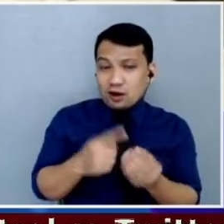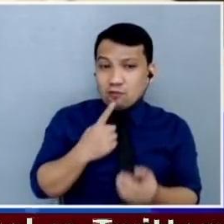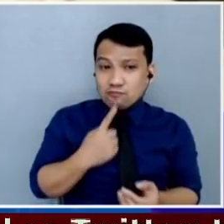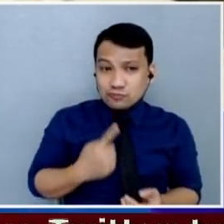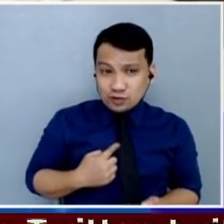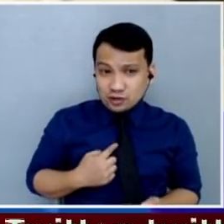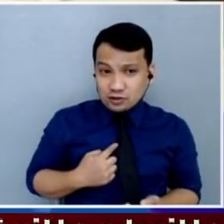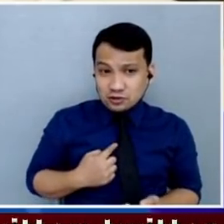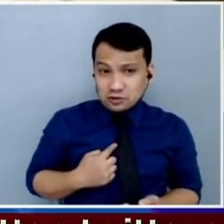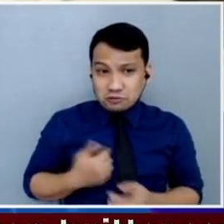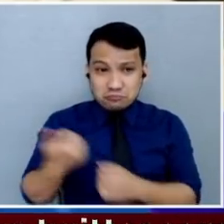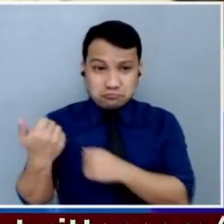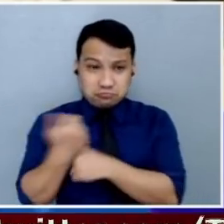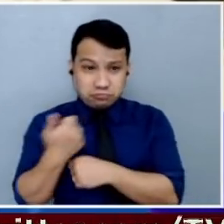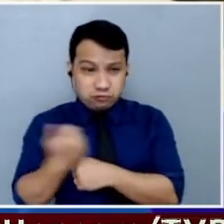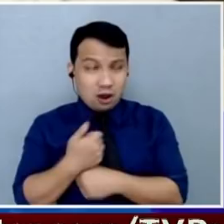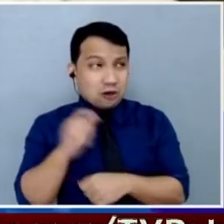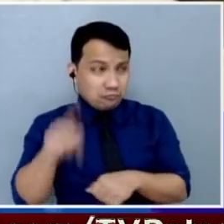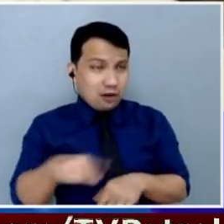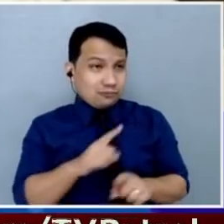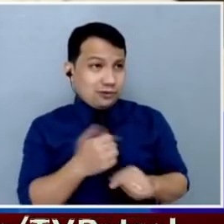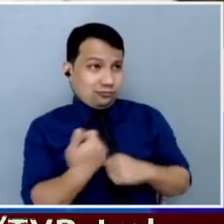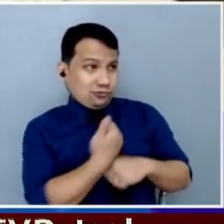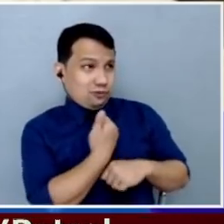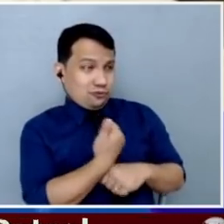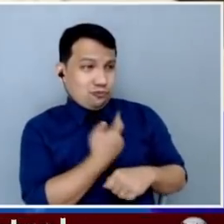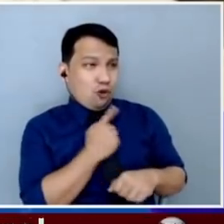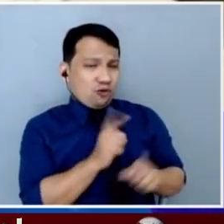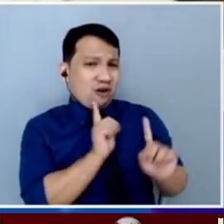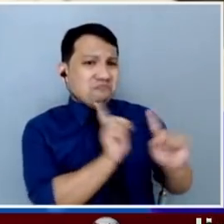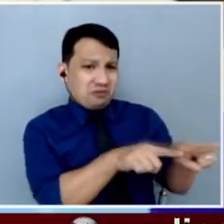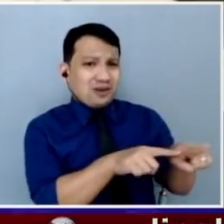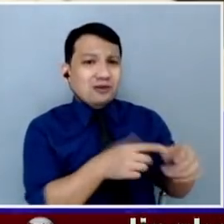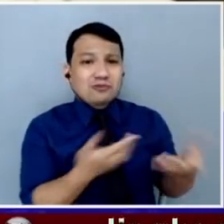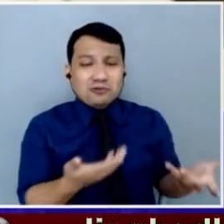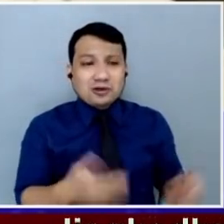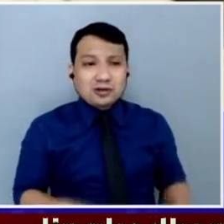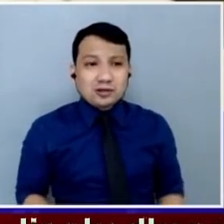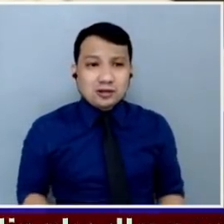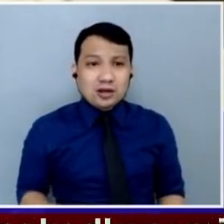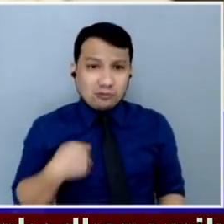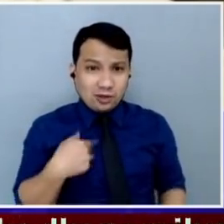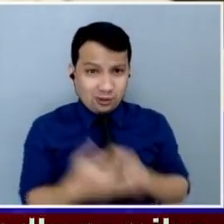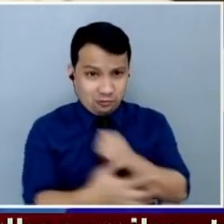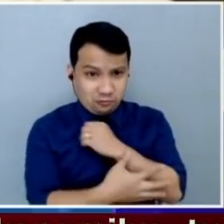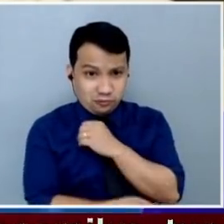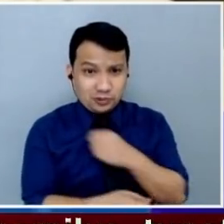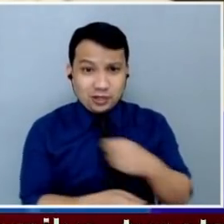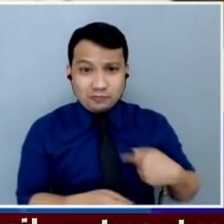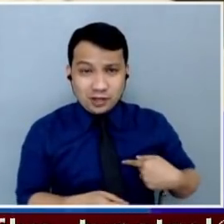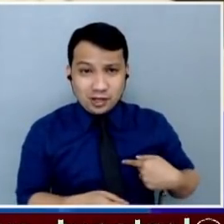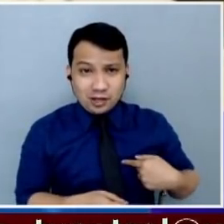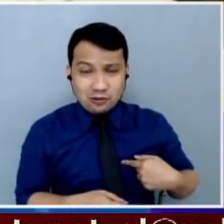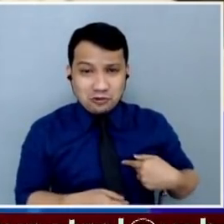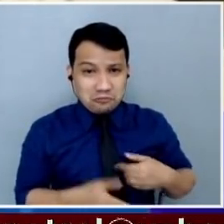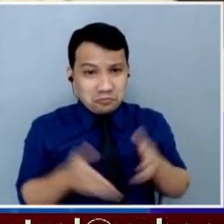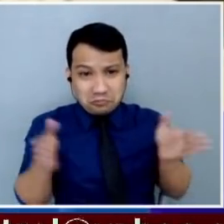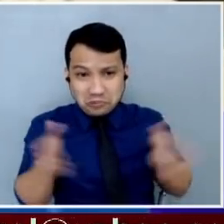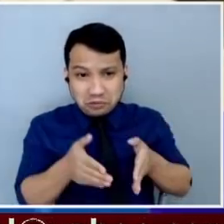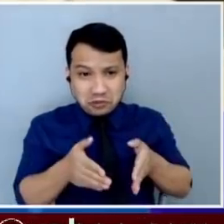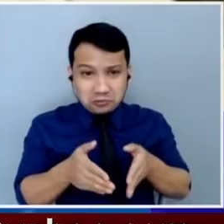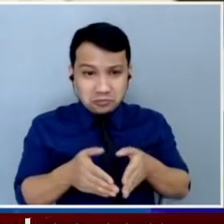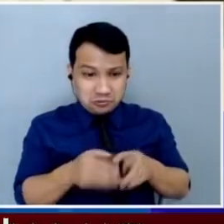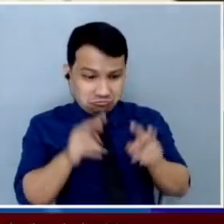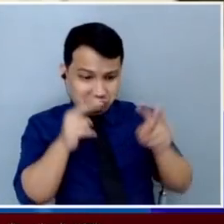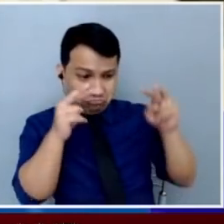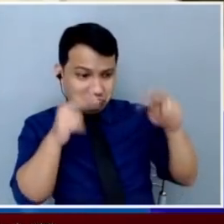being accused must answer. We deserve also. Hindi naman ko mo mahirap kami, maliit kami, hindi na kami